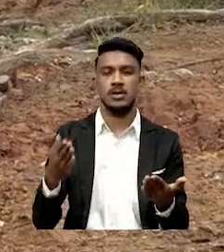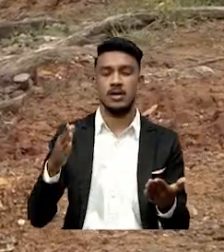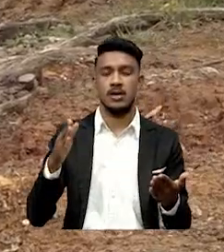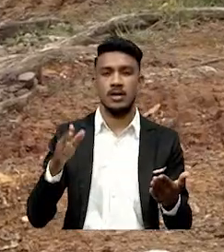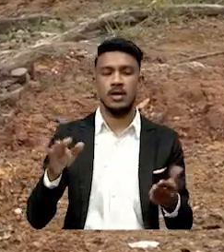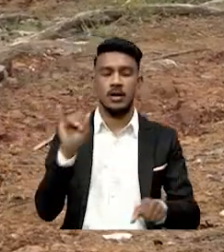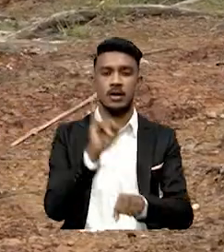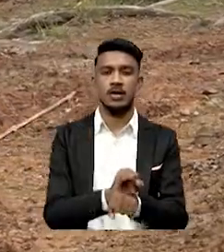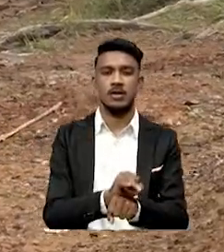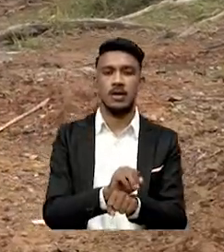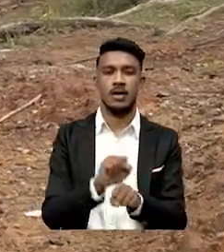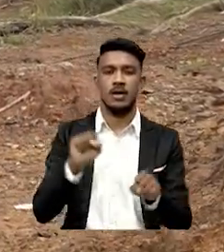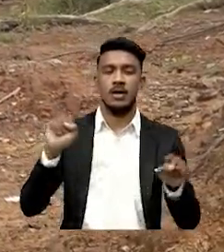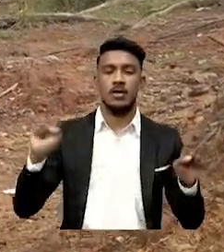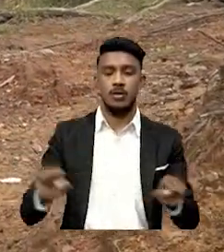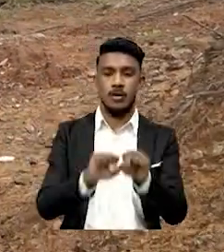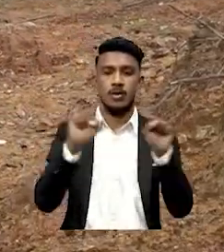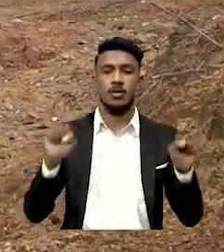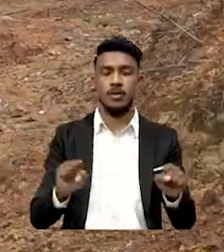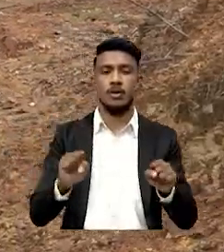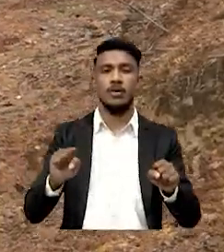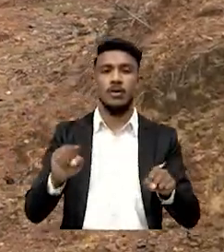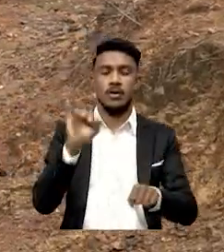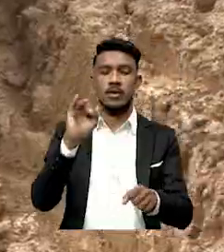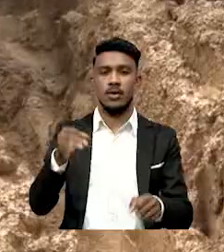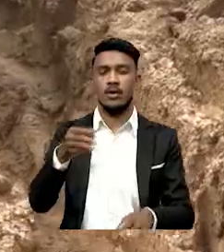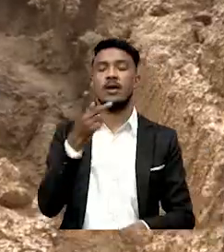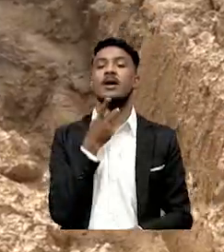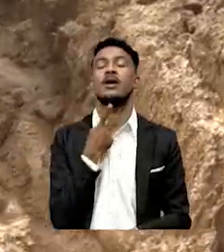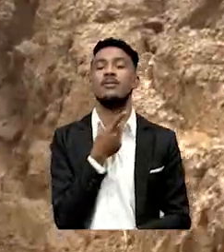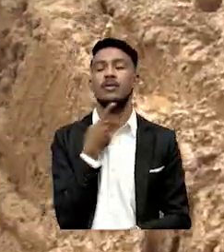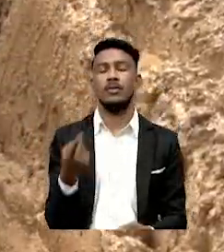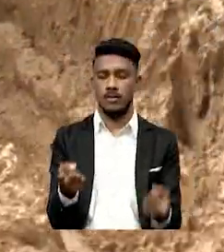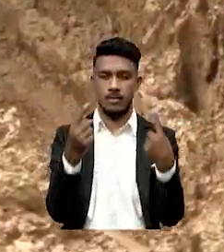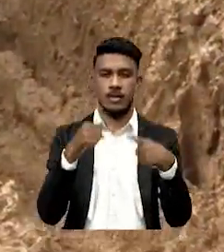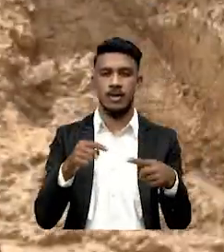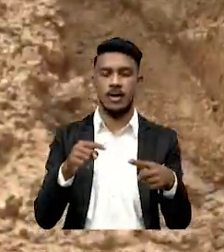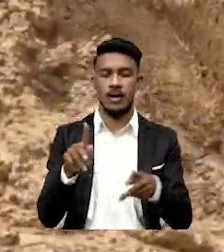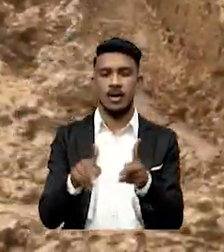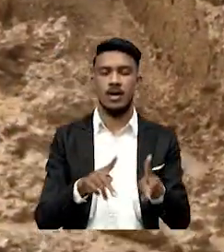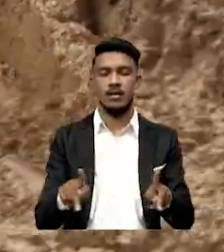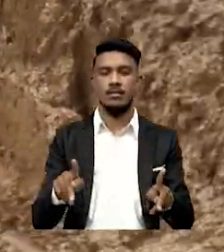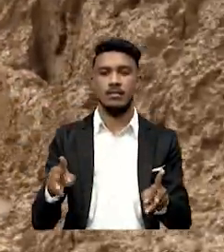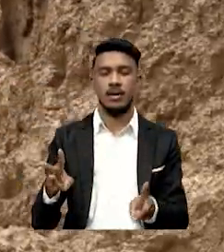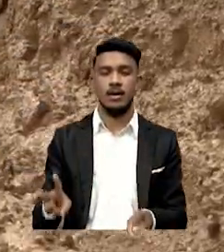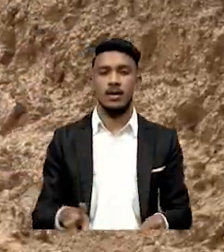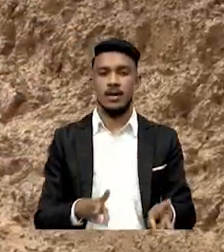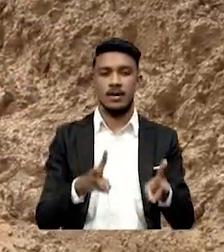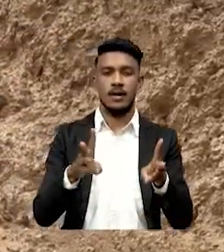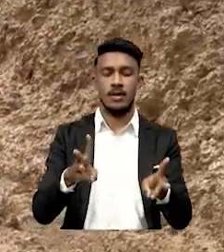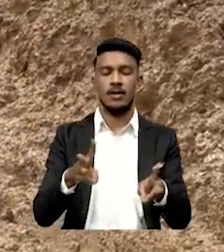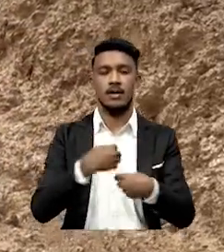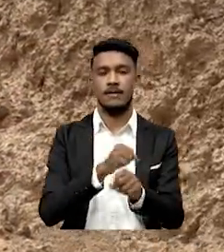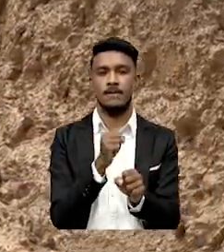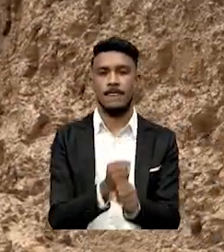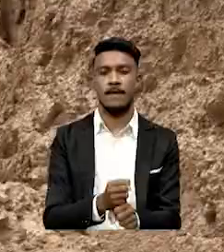mai, obrigatori saran sira beli hadiah dalan atun ni amu beli mai. Ohi nama ni perikup saun liu, bisi minister